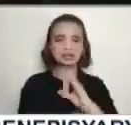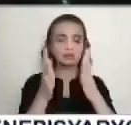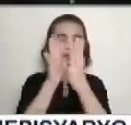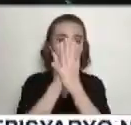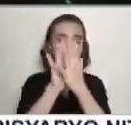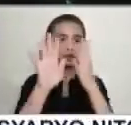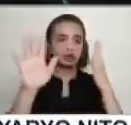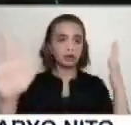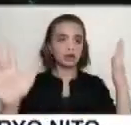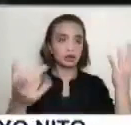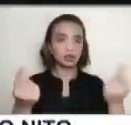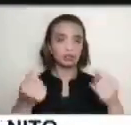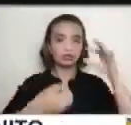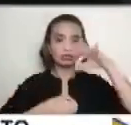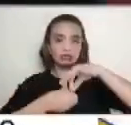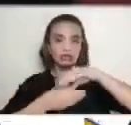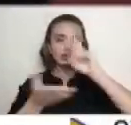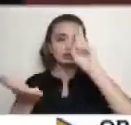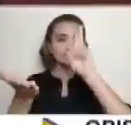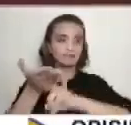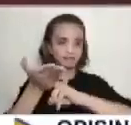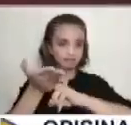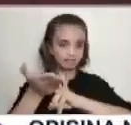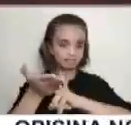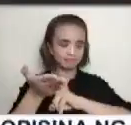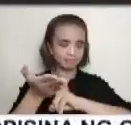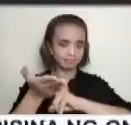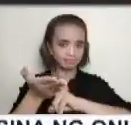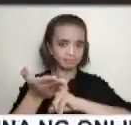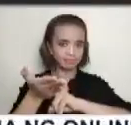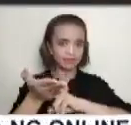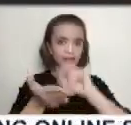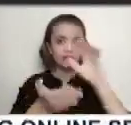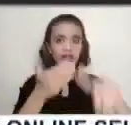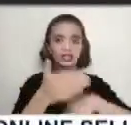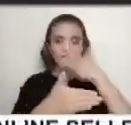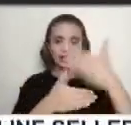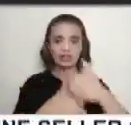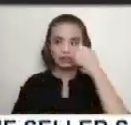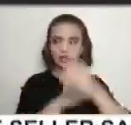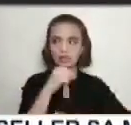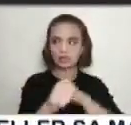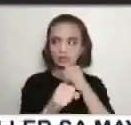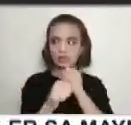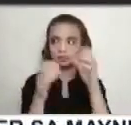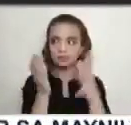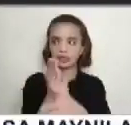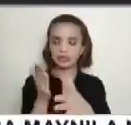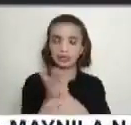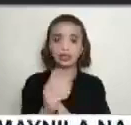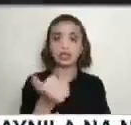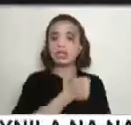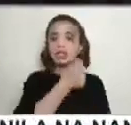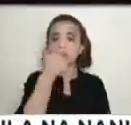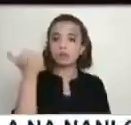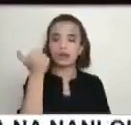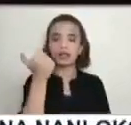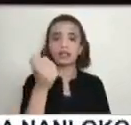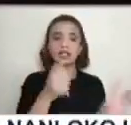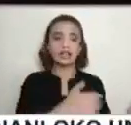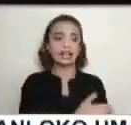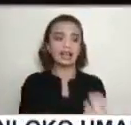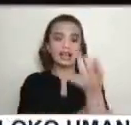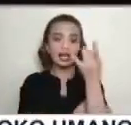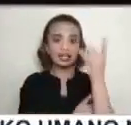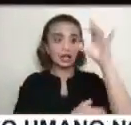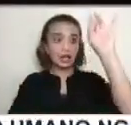lamang. Ang iba naman, gumawa ng listahan na ipinasa sa mga gwardya upang maisali sa bilangan pagbalik nila buka. Subali ang ginawa namin, ako